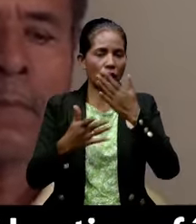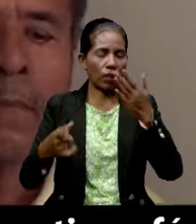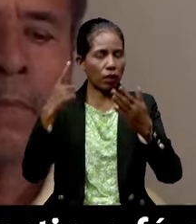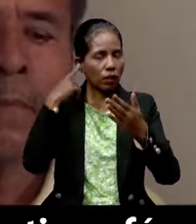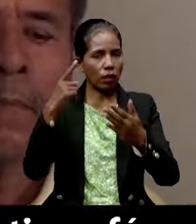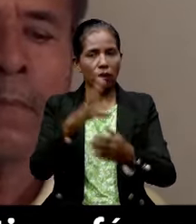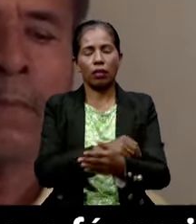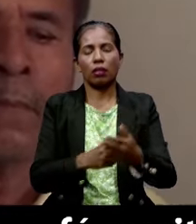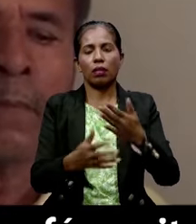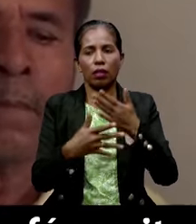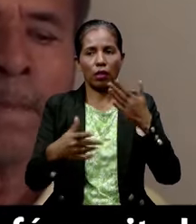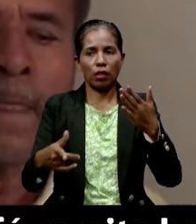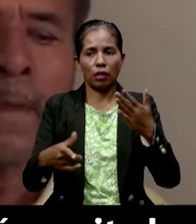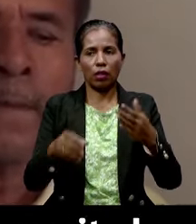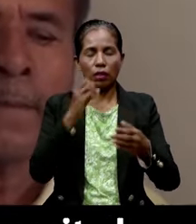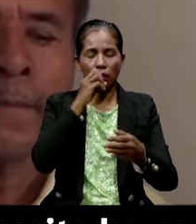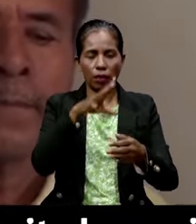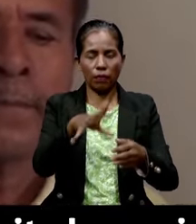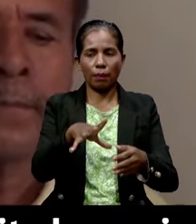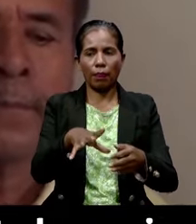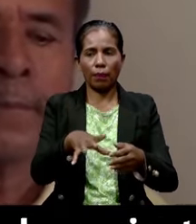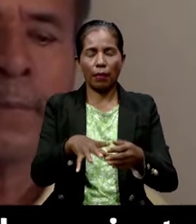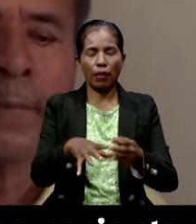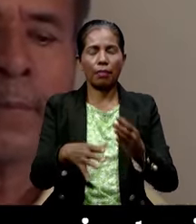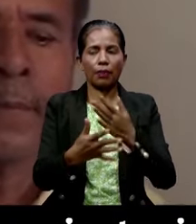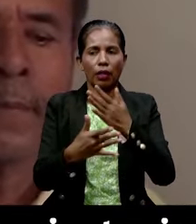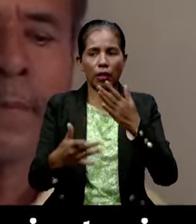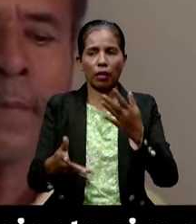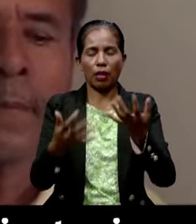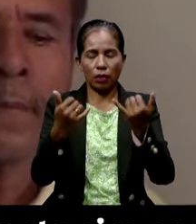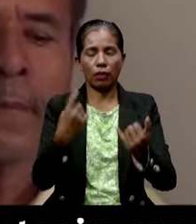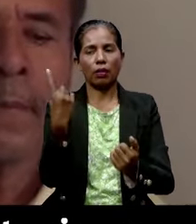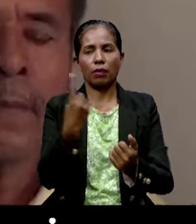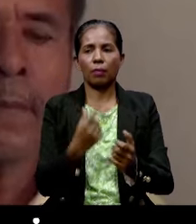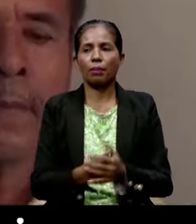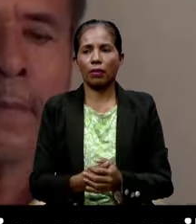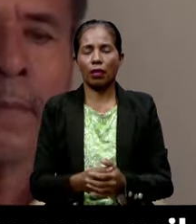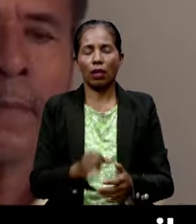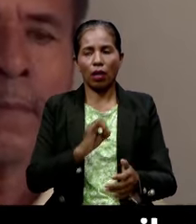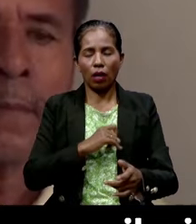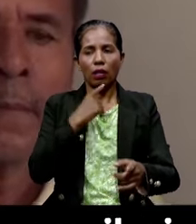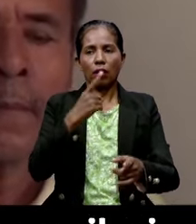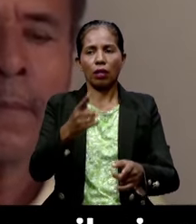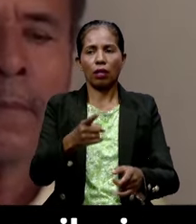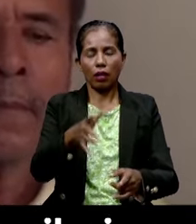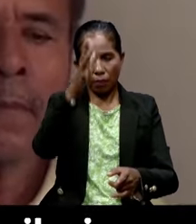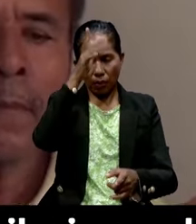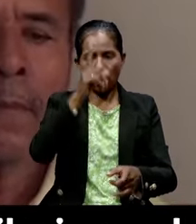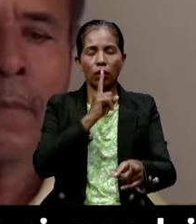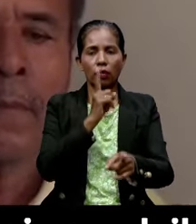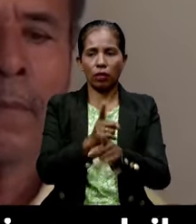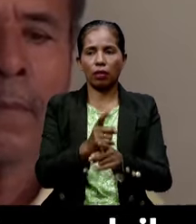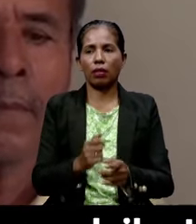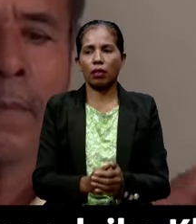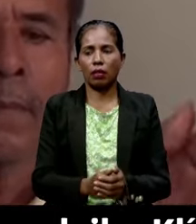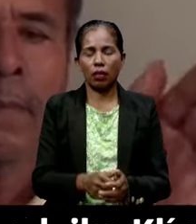sayu seninya dia tapi kabel kari rane to agora saya nafati ne me explica apa lo zona agora apa